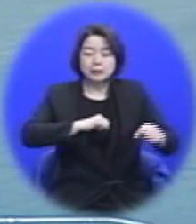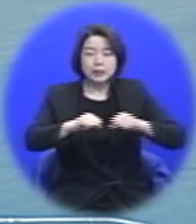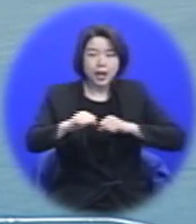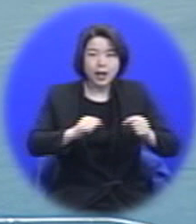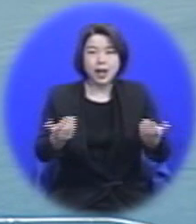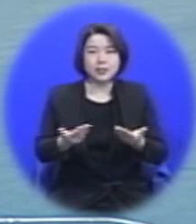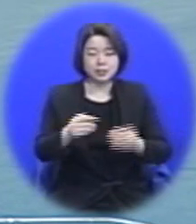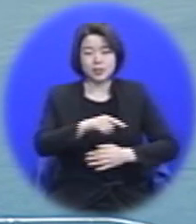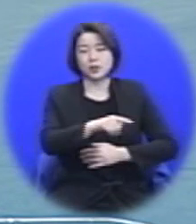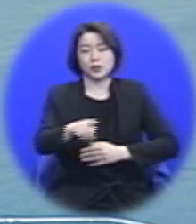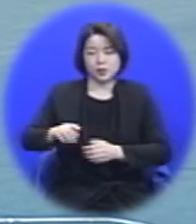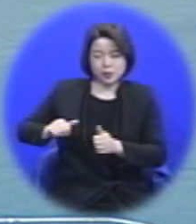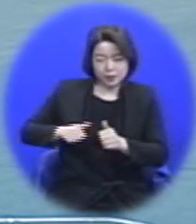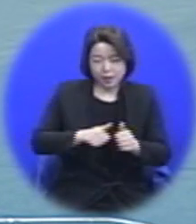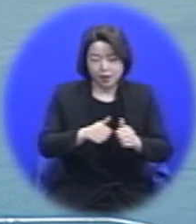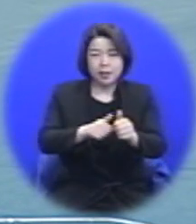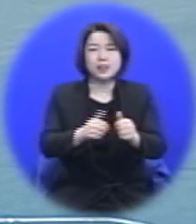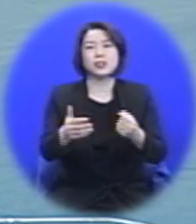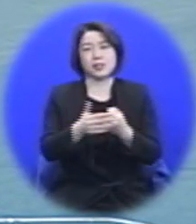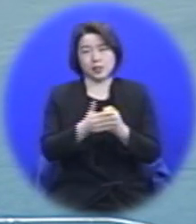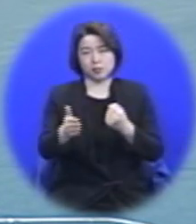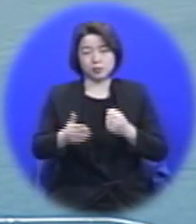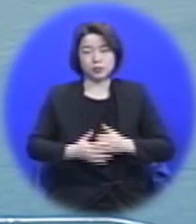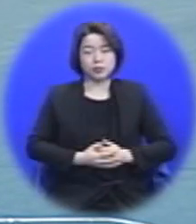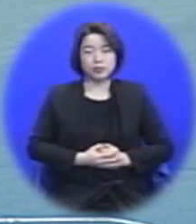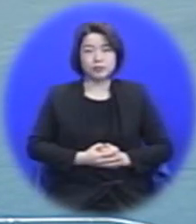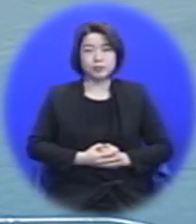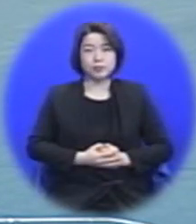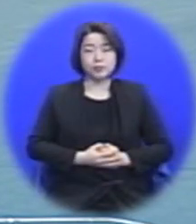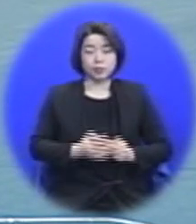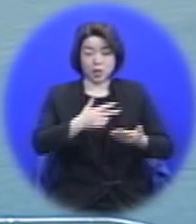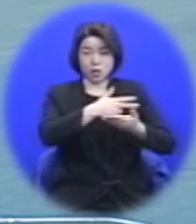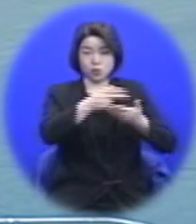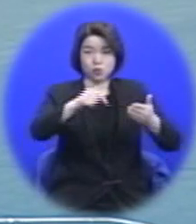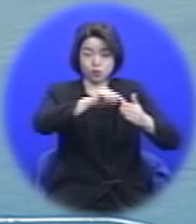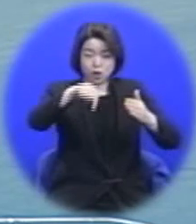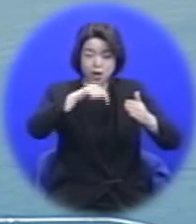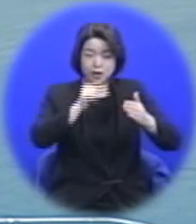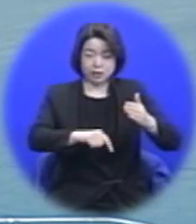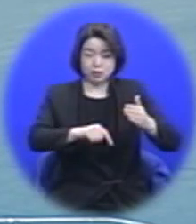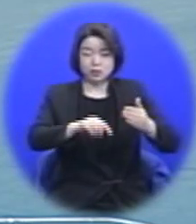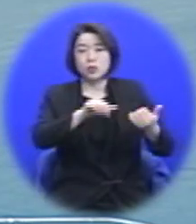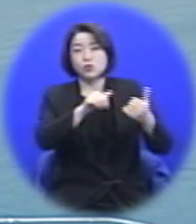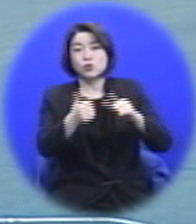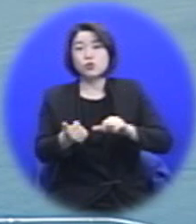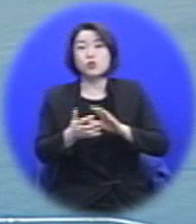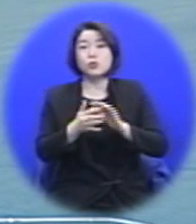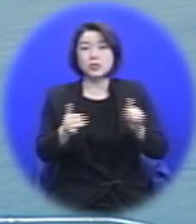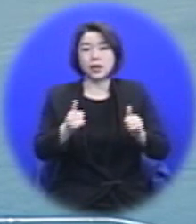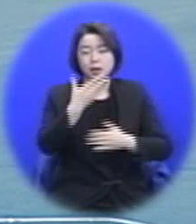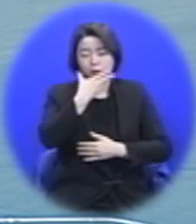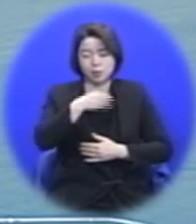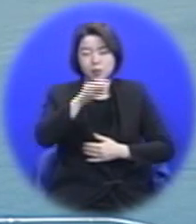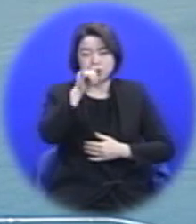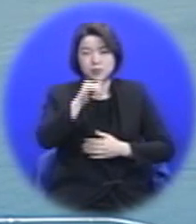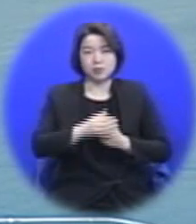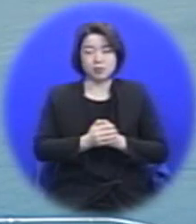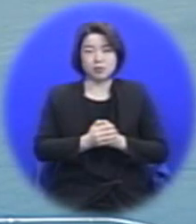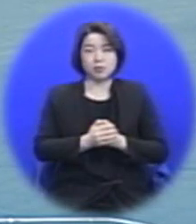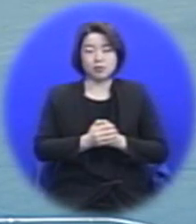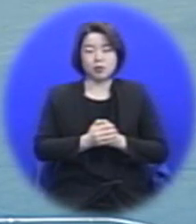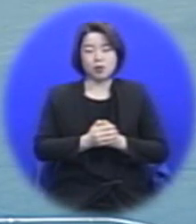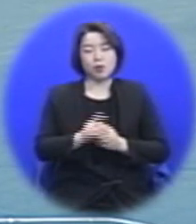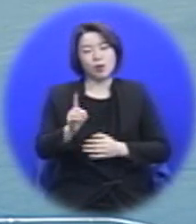그들을 따라다니기 때문이다. 주 안에서 죽는 자가 복이 있답니다. 세상에 죽는 게